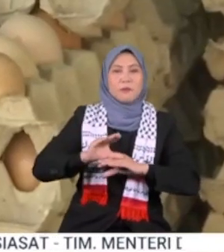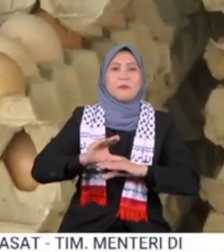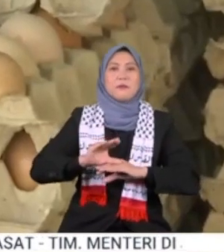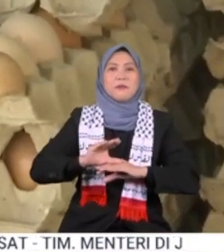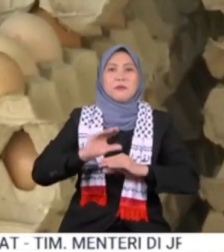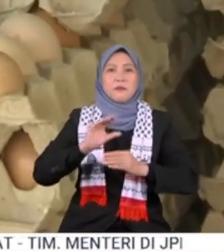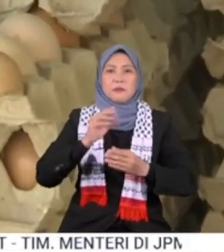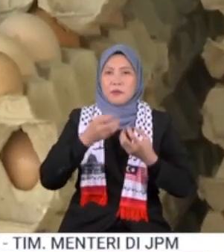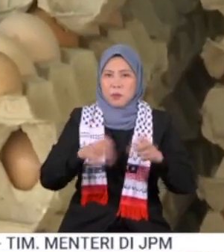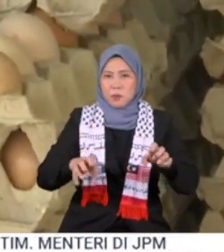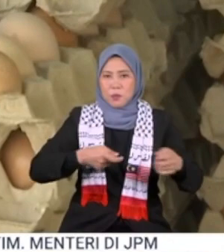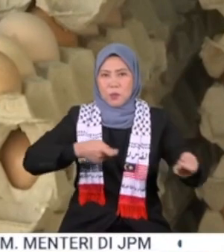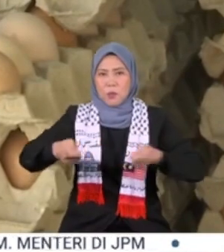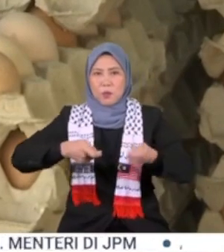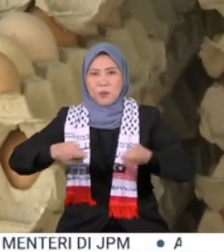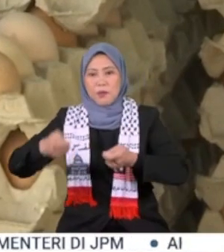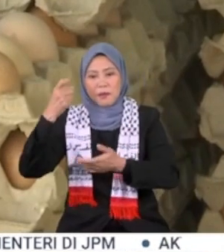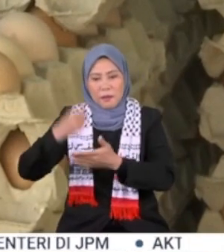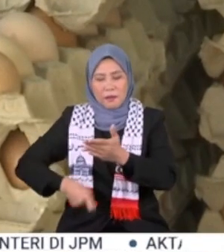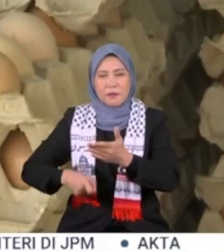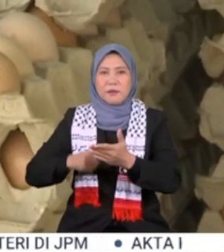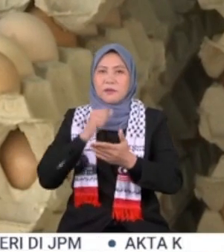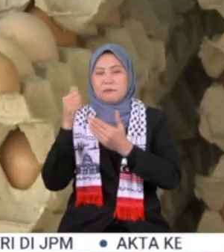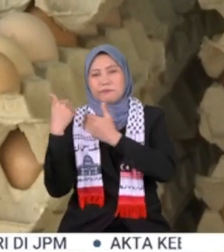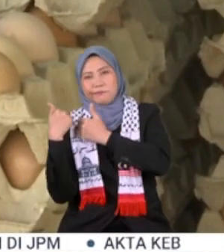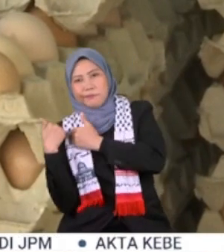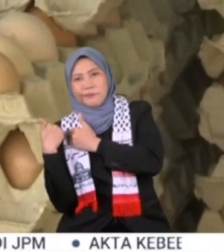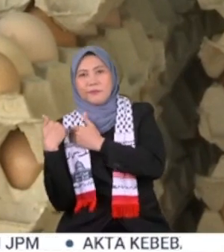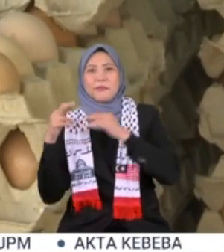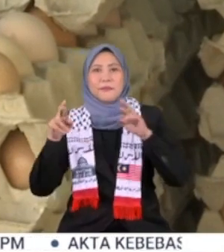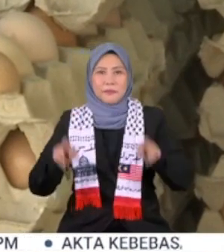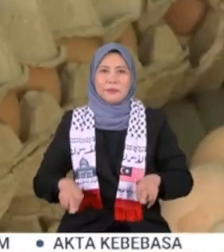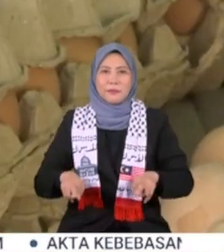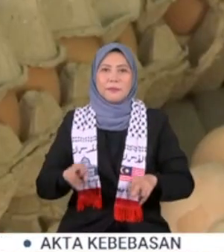mengawal harga telur supaya tidak membebankan